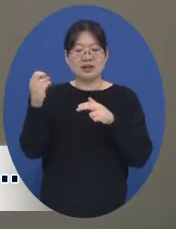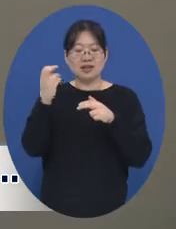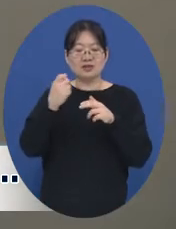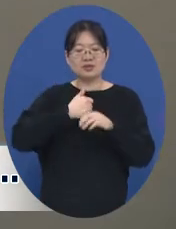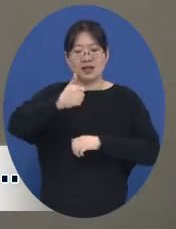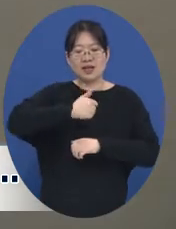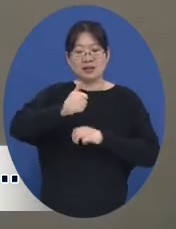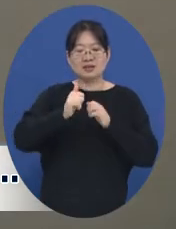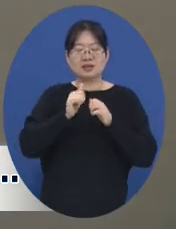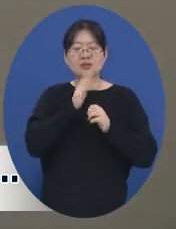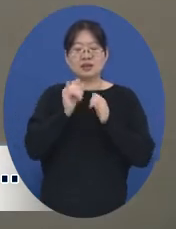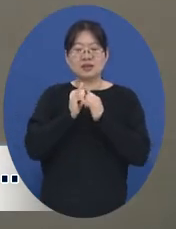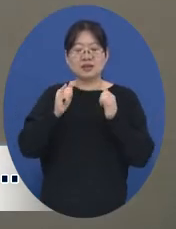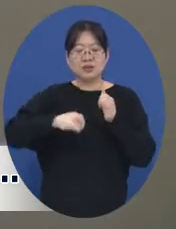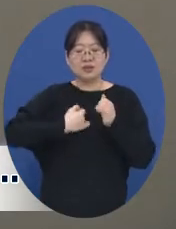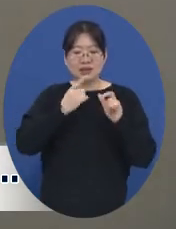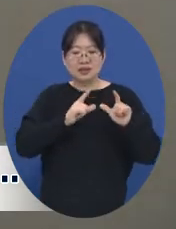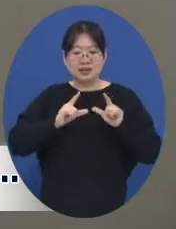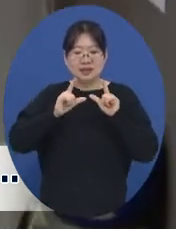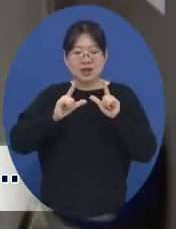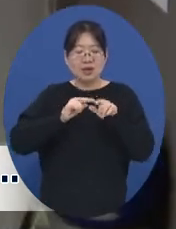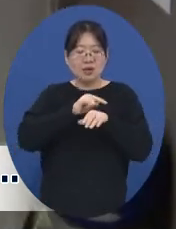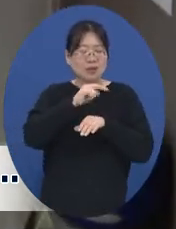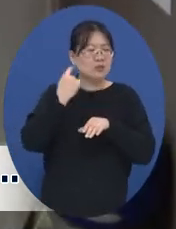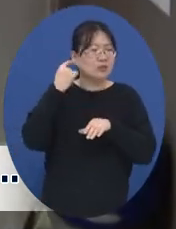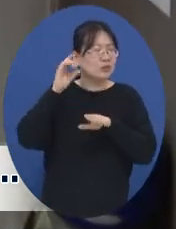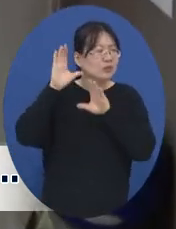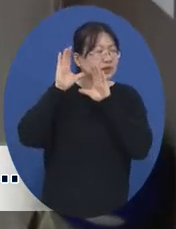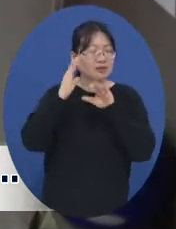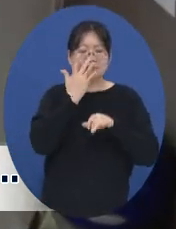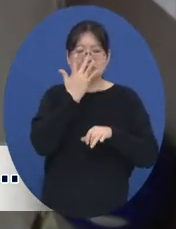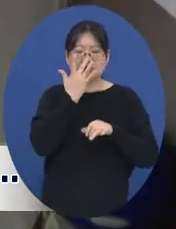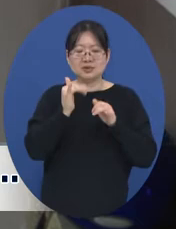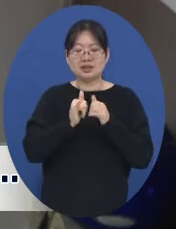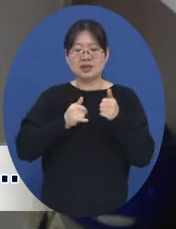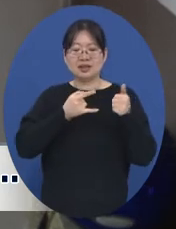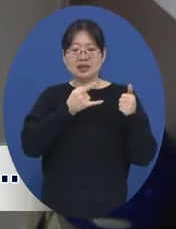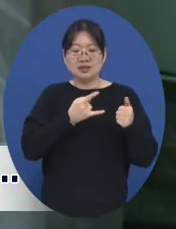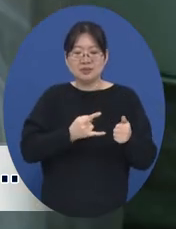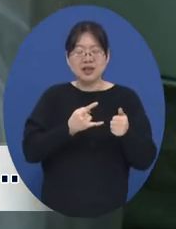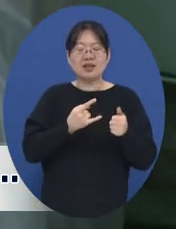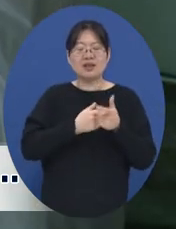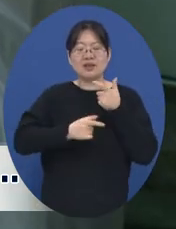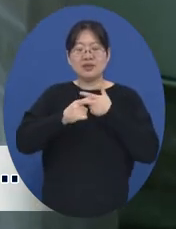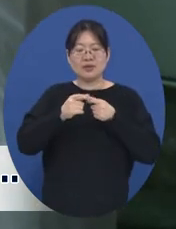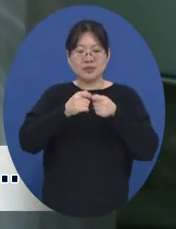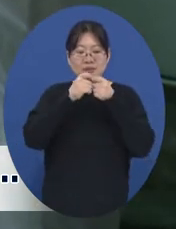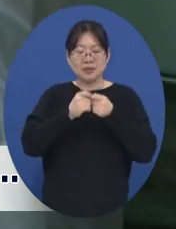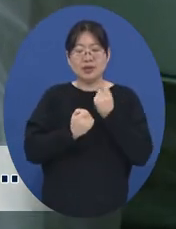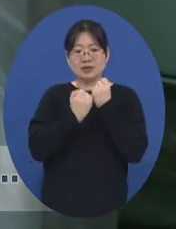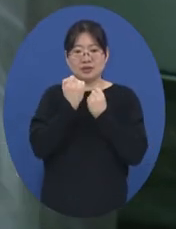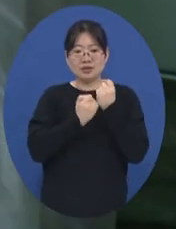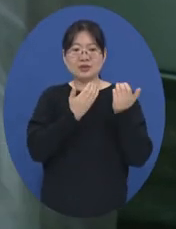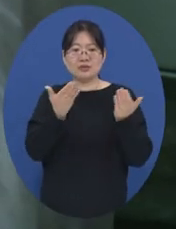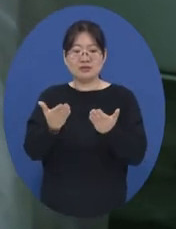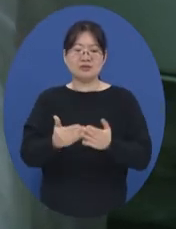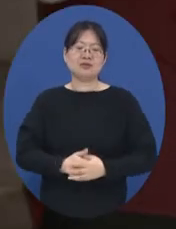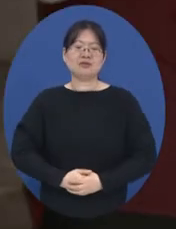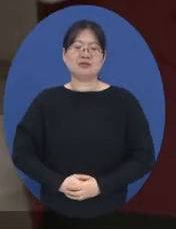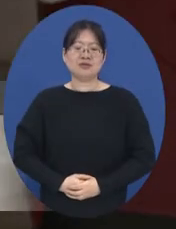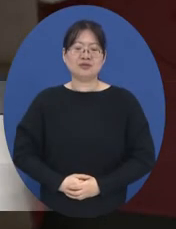가는 어르신 등 홀로 지내며 자칫 외부 소식에 둔감해질 수 있는 분들에겐 특히 더 꼼꼼한 설명이